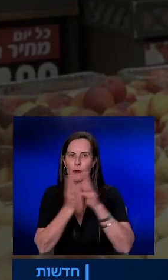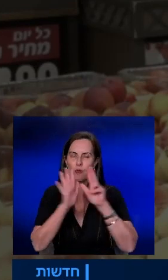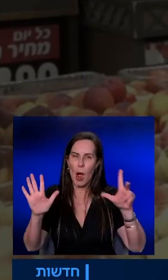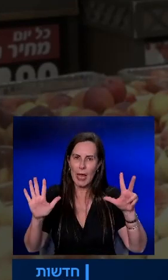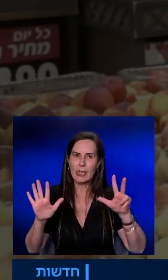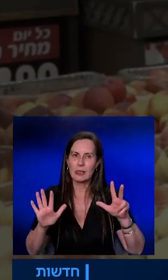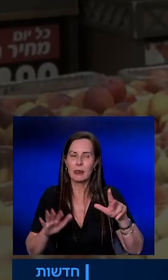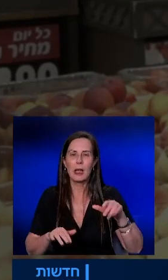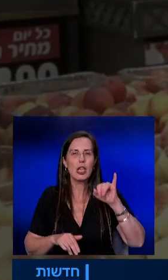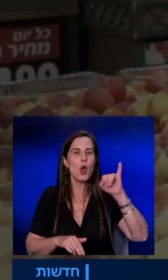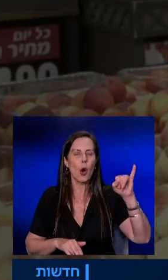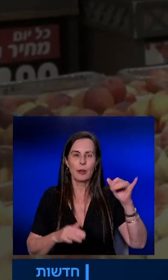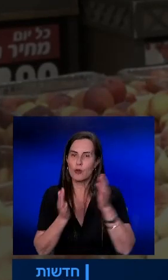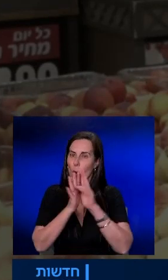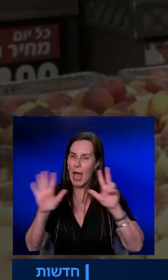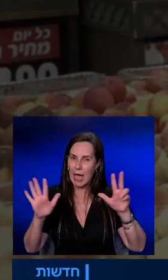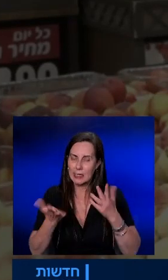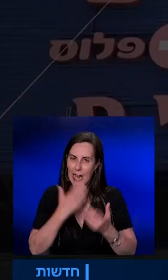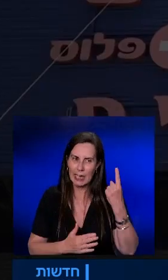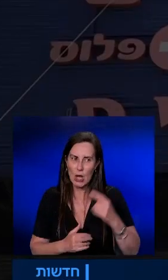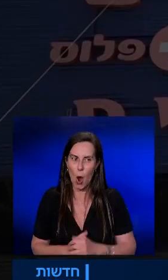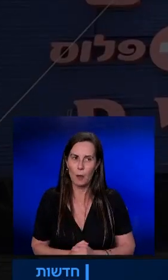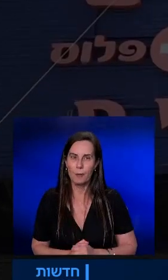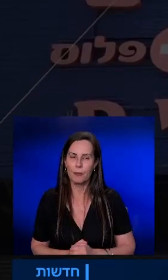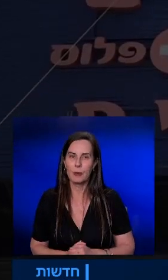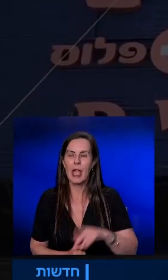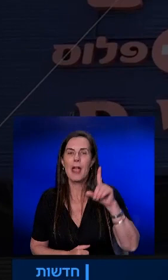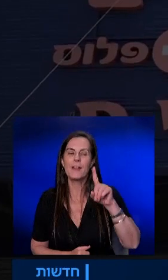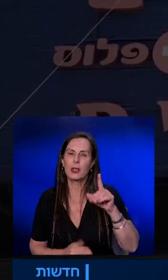17.49 שקלים, ביוחננוף 18 שקלים לקילו, ויקטורי